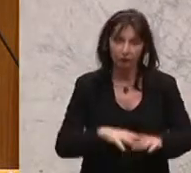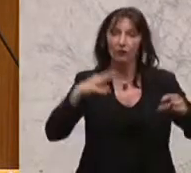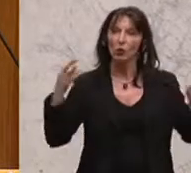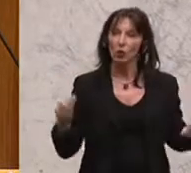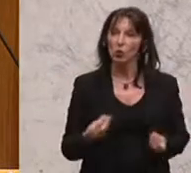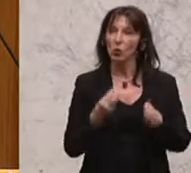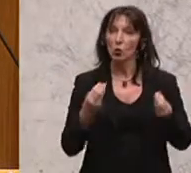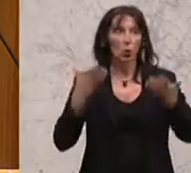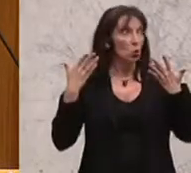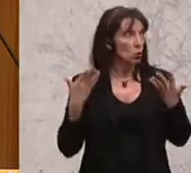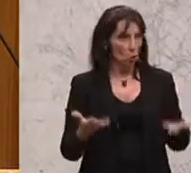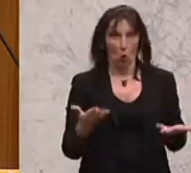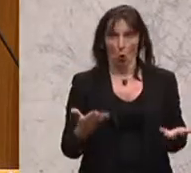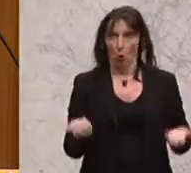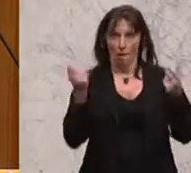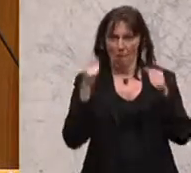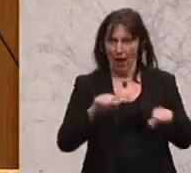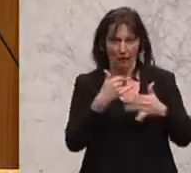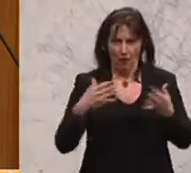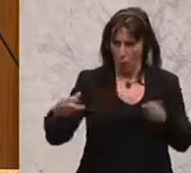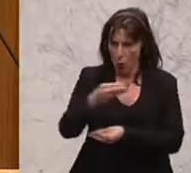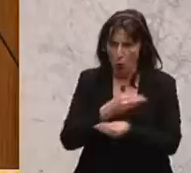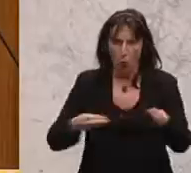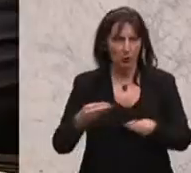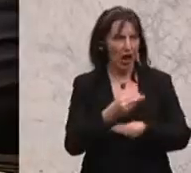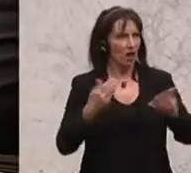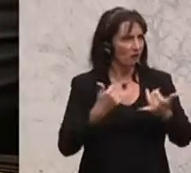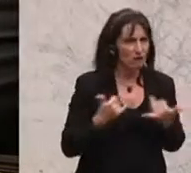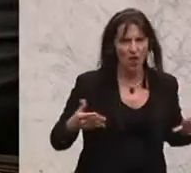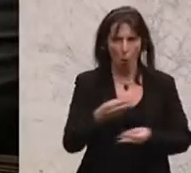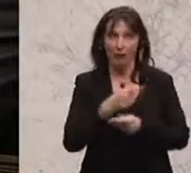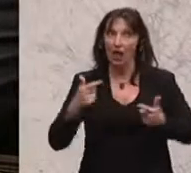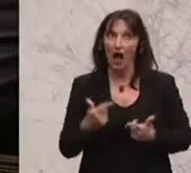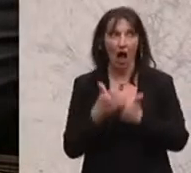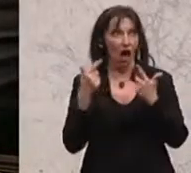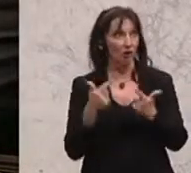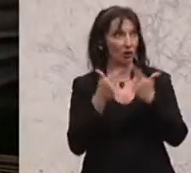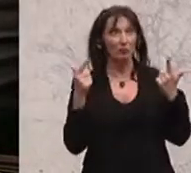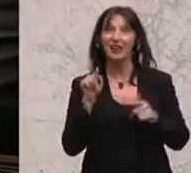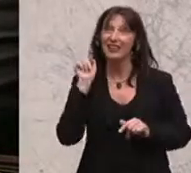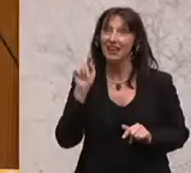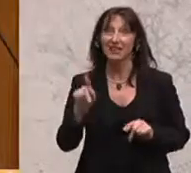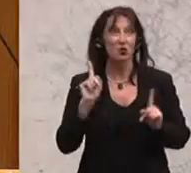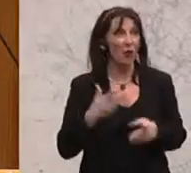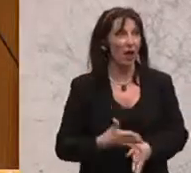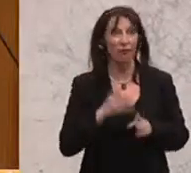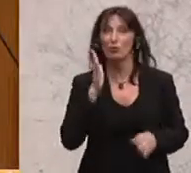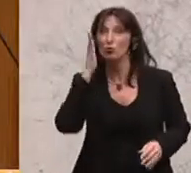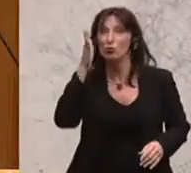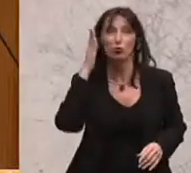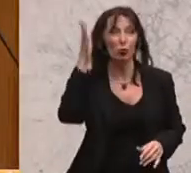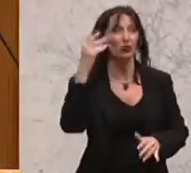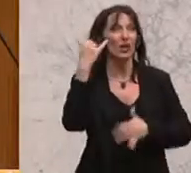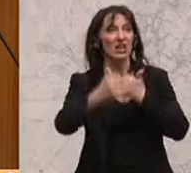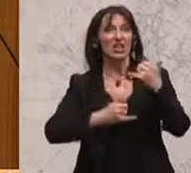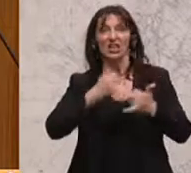weil diese Umgänge mit dieser Bank und wie wir sie aufklären, in den nächsten Jahren dazu führen sollen, dass unsere Banken sich nicht